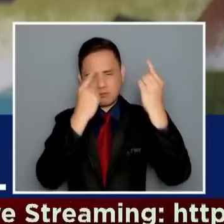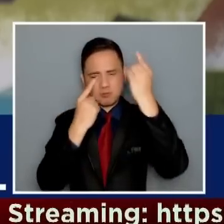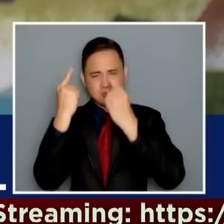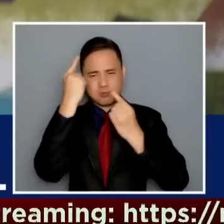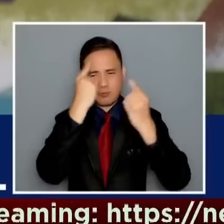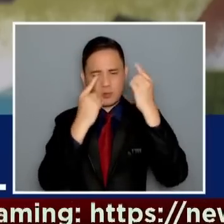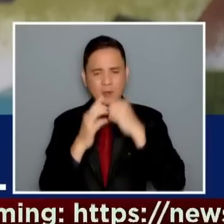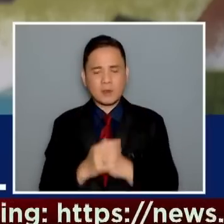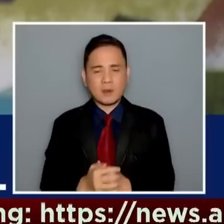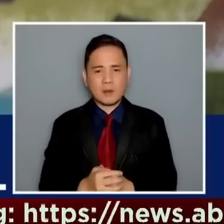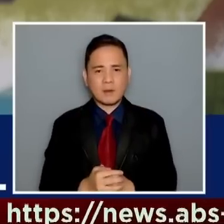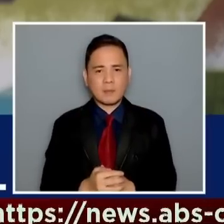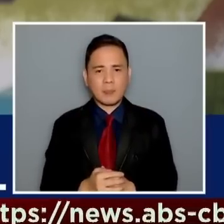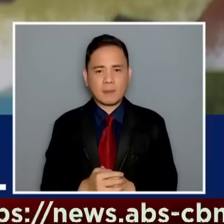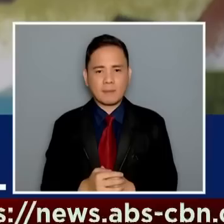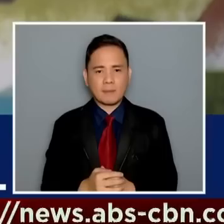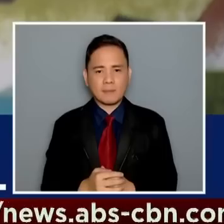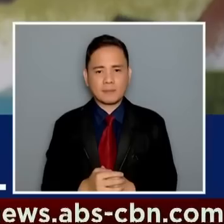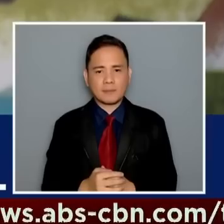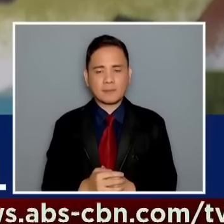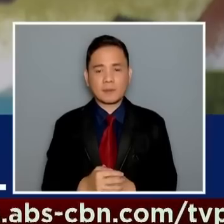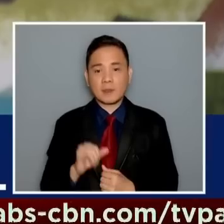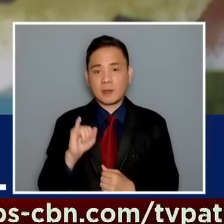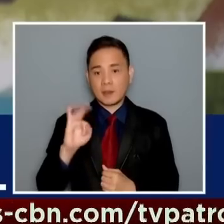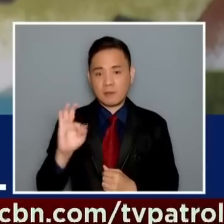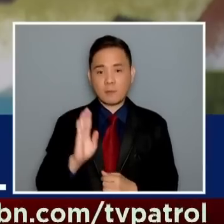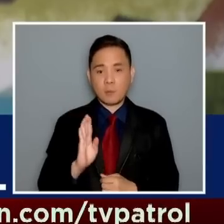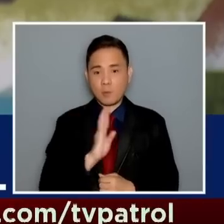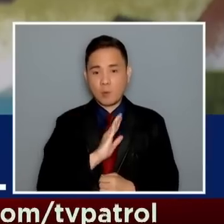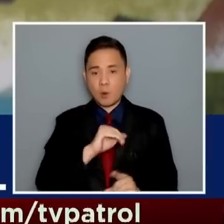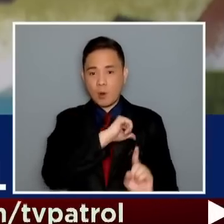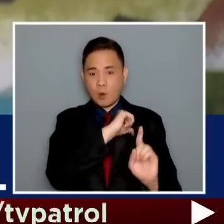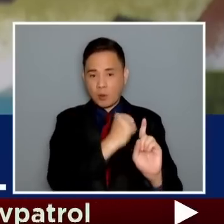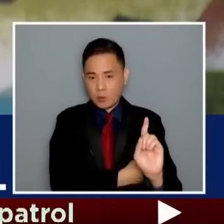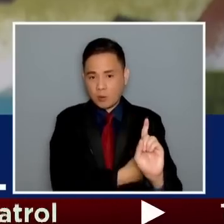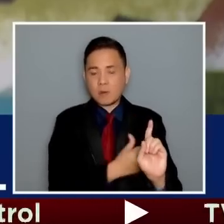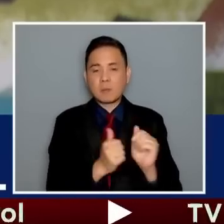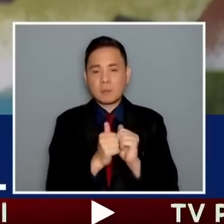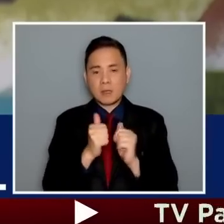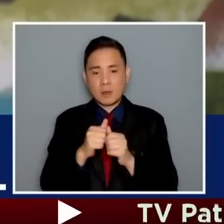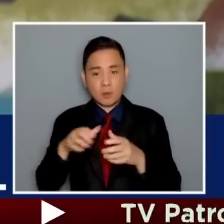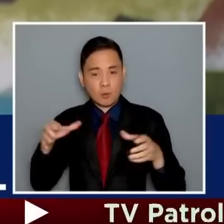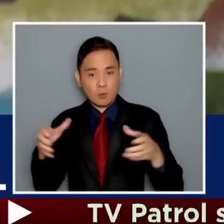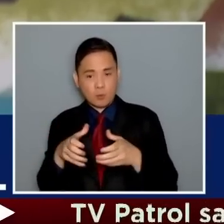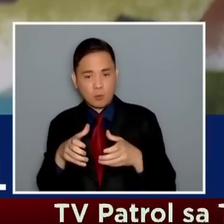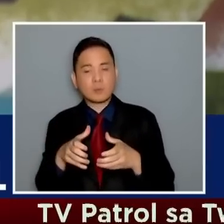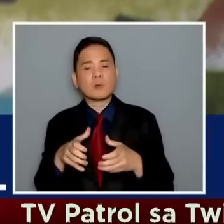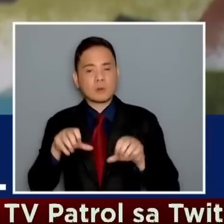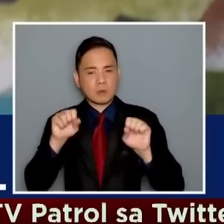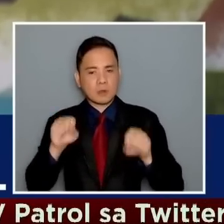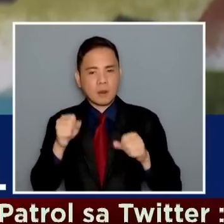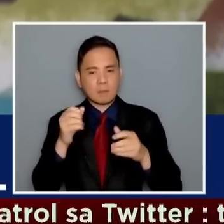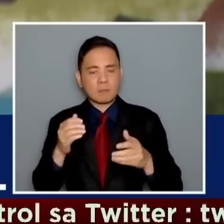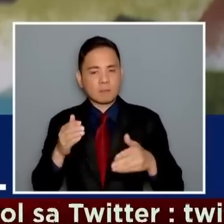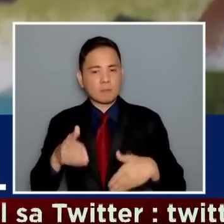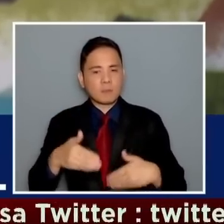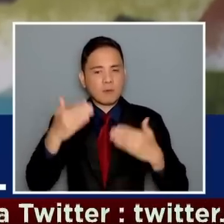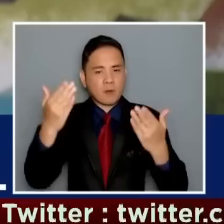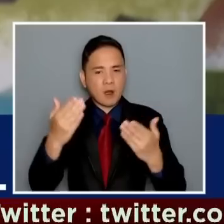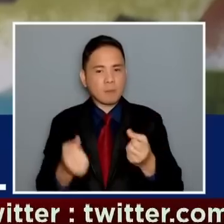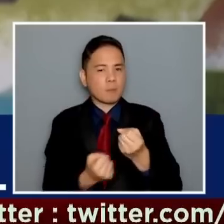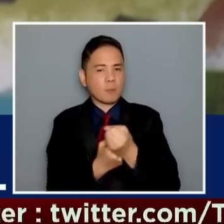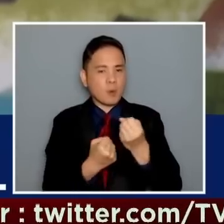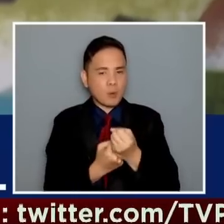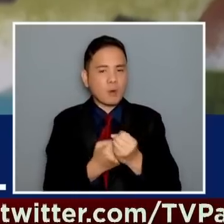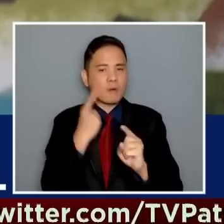And if called upon and if authorized by the board, I think the foundation should be able to provide support for